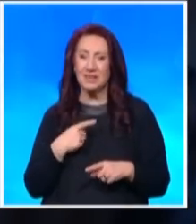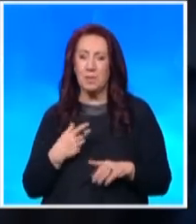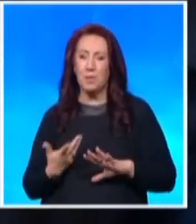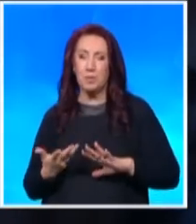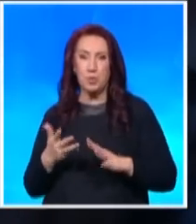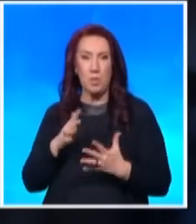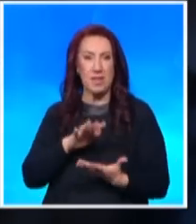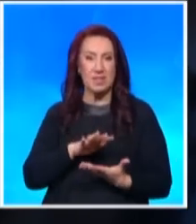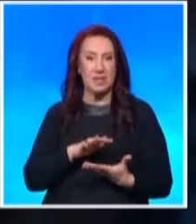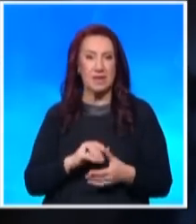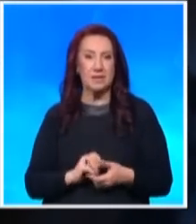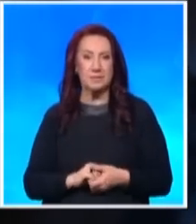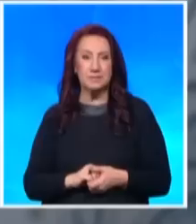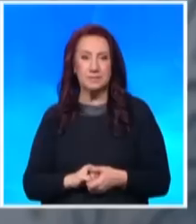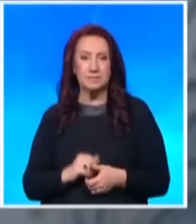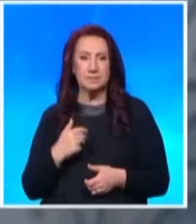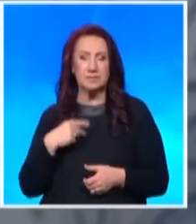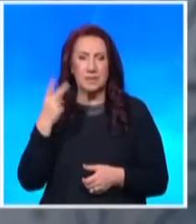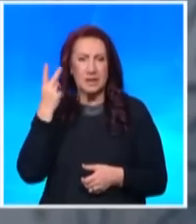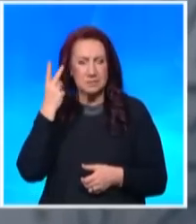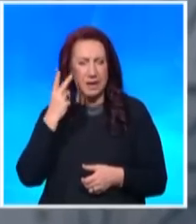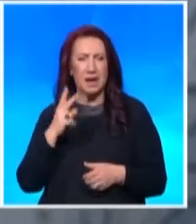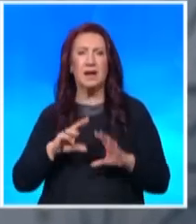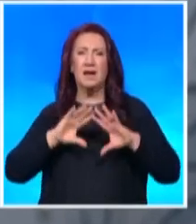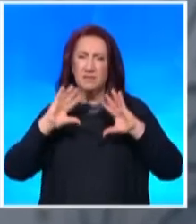Аз разбрах, че всичко може да се промени.